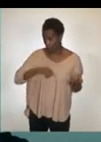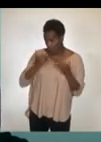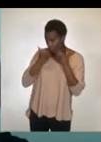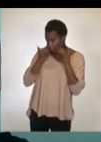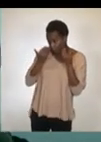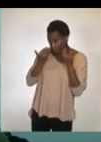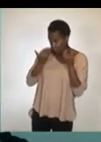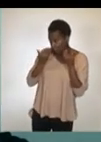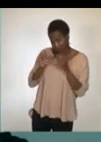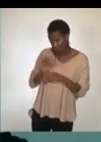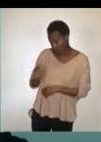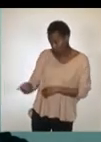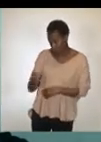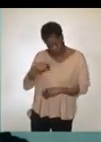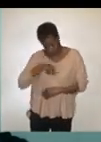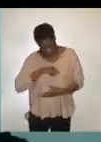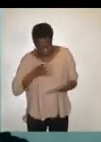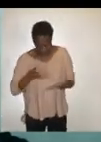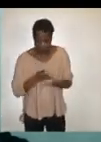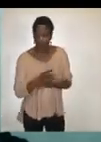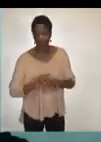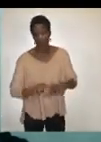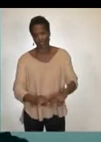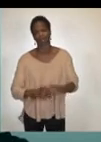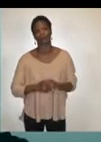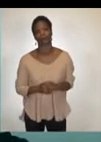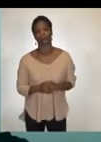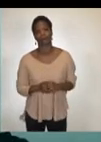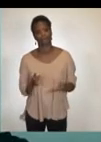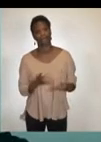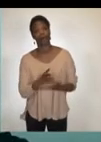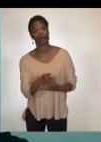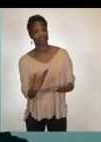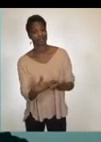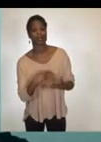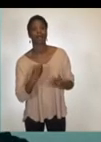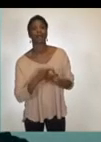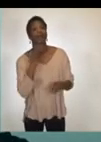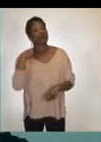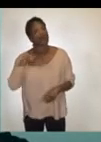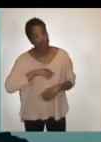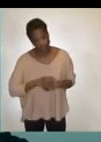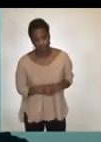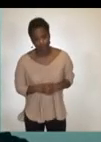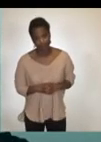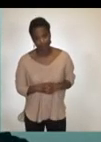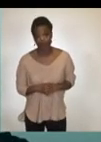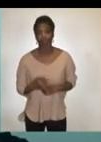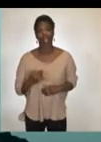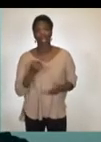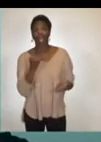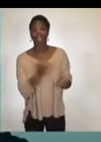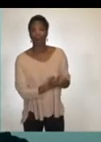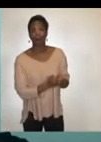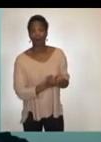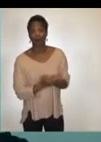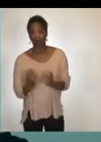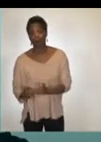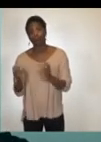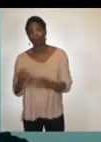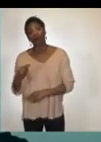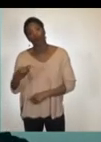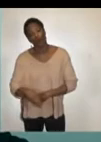recevoir. Nous avons un projet, il est important pour nous. Nous n'augmenterons pas l'impôt parce que